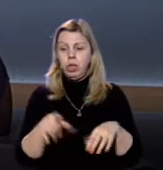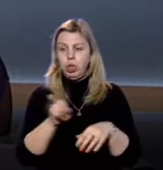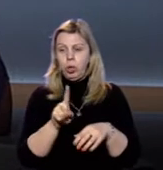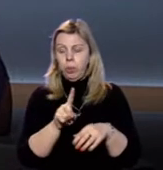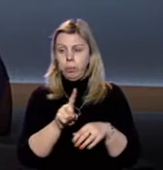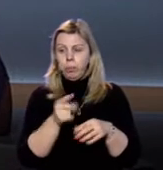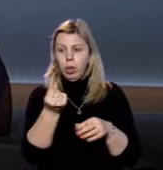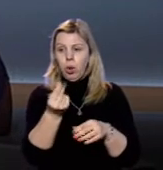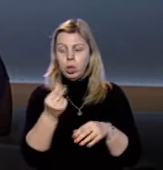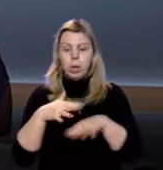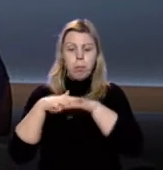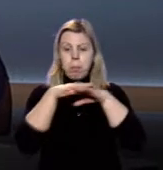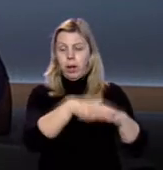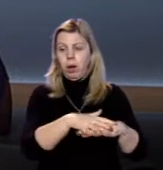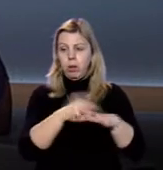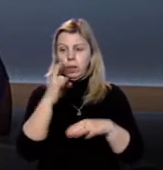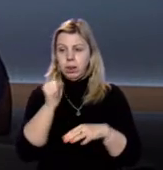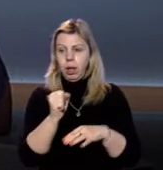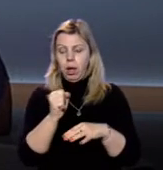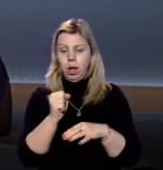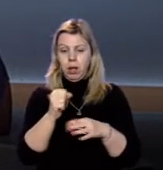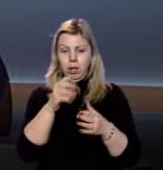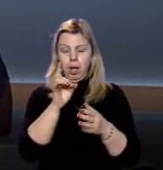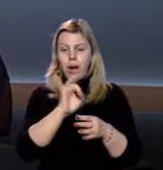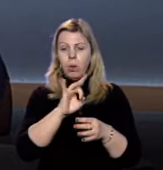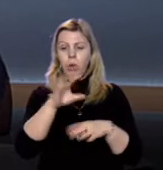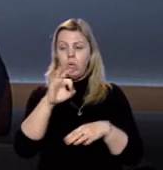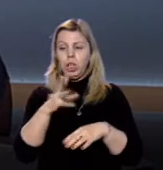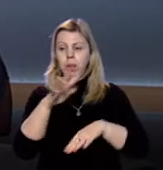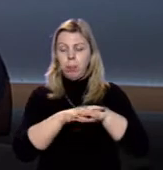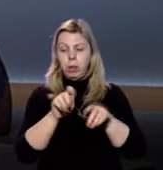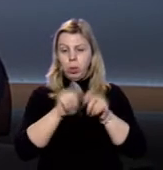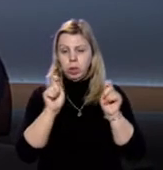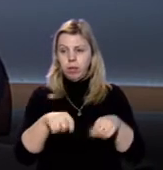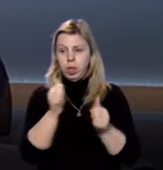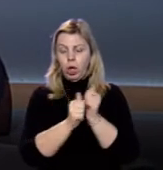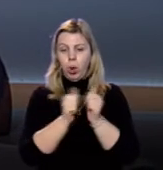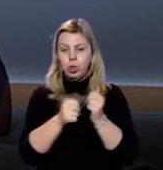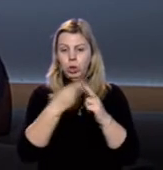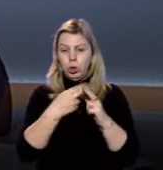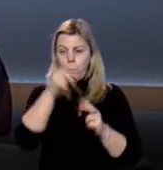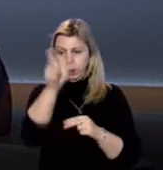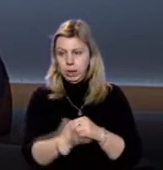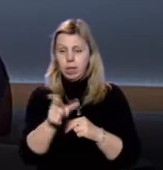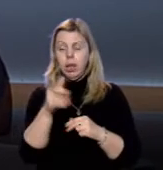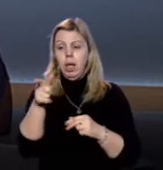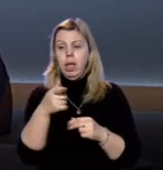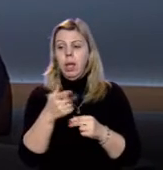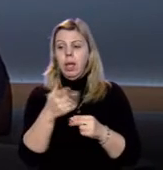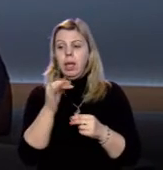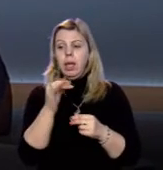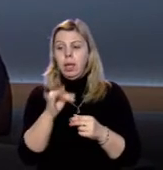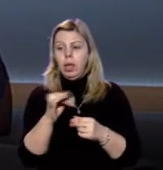що кошти перераховуються на облікові рахунки Ощадбанку, які відкриваються на кожного субсидіанта або ж пільговика,